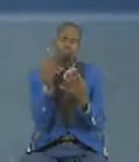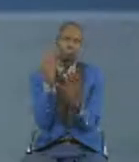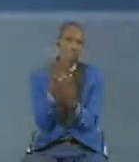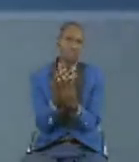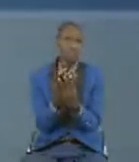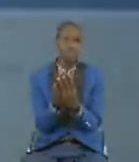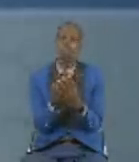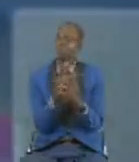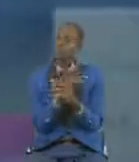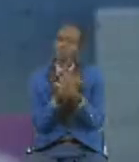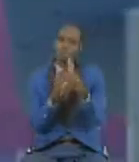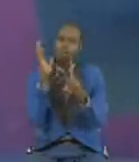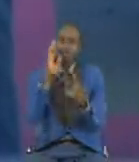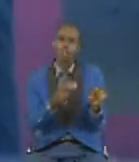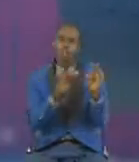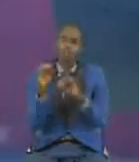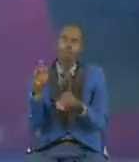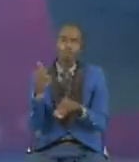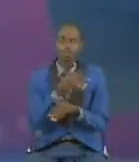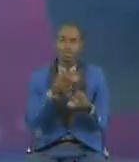Personne ne va te jeter dans la prison